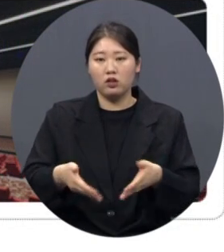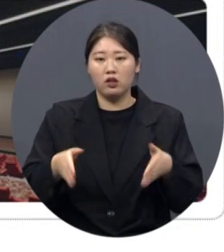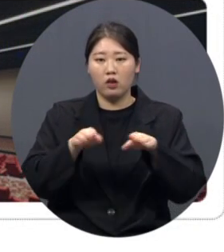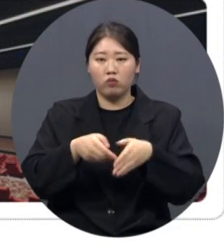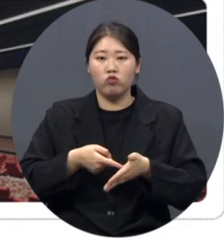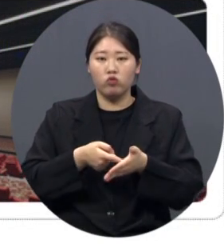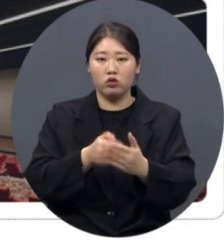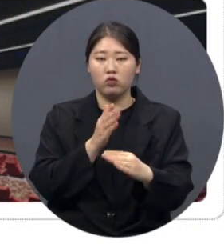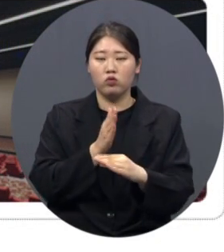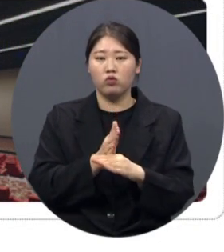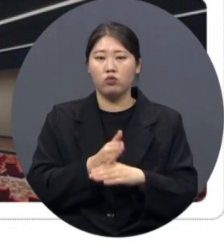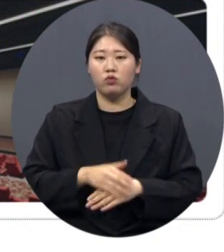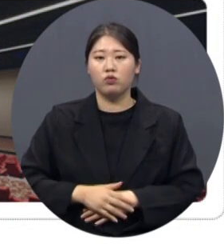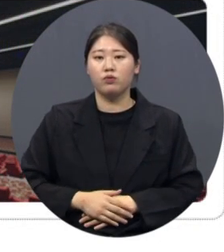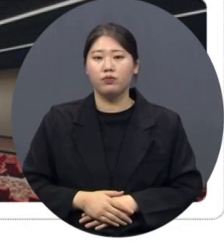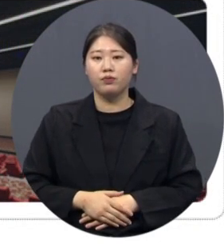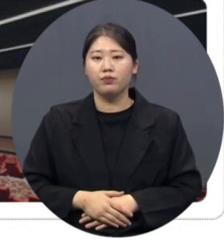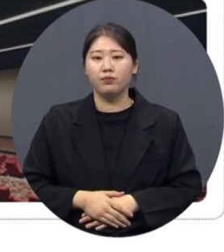추진 중입니다